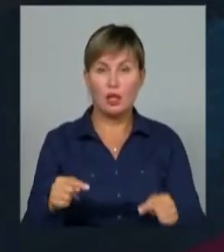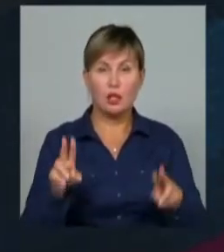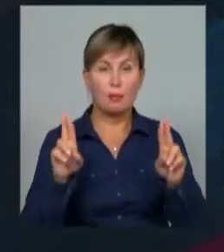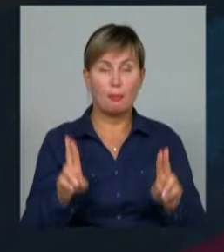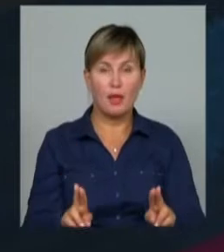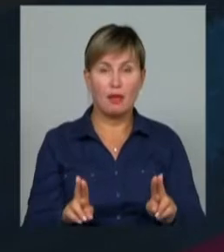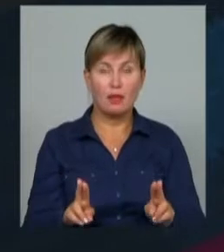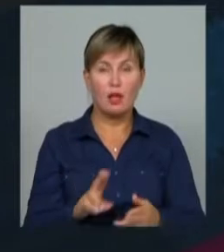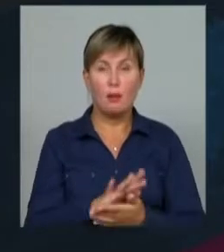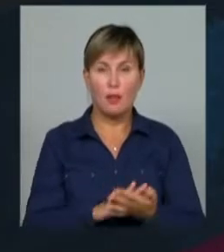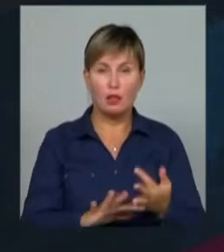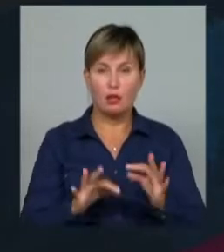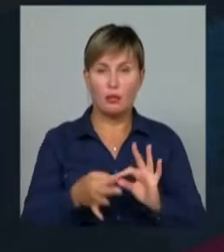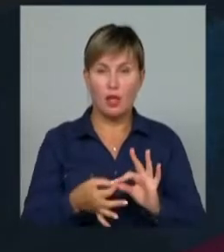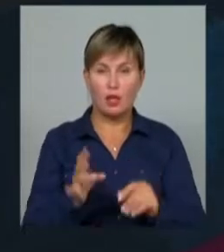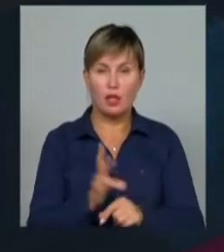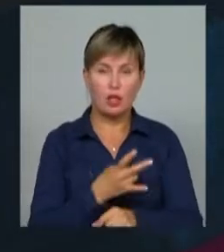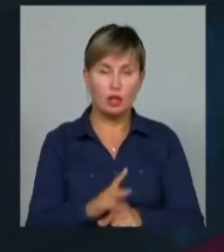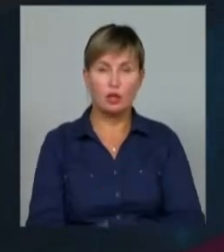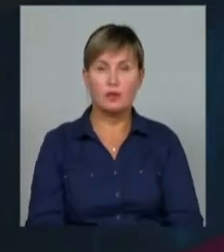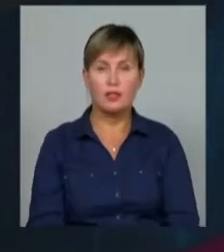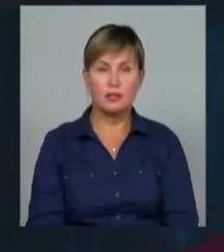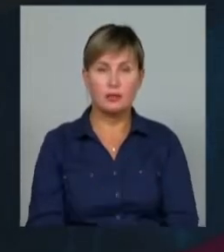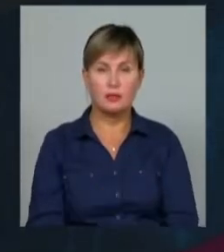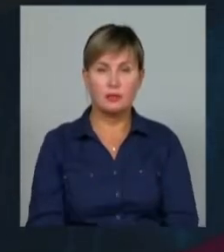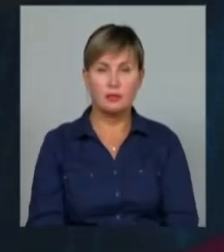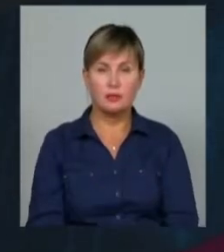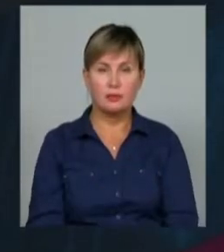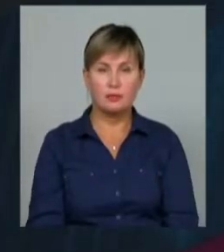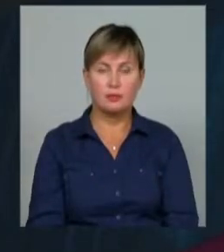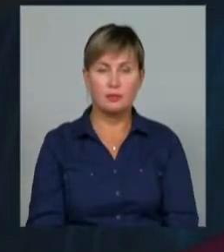правил. Подробности ночного рейда в материале Дамира Анитова.